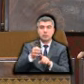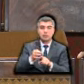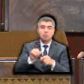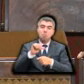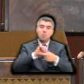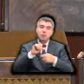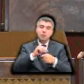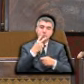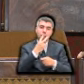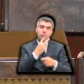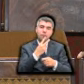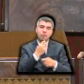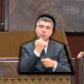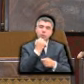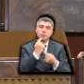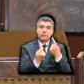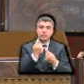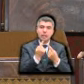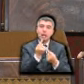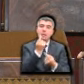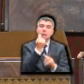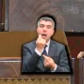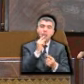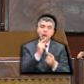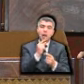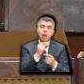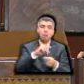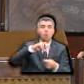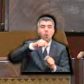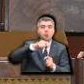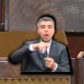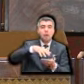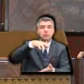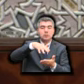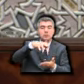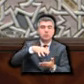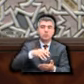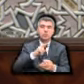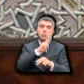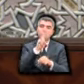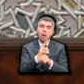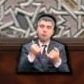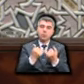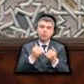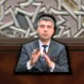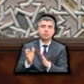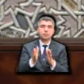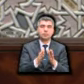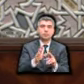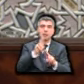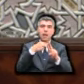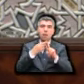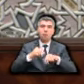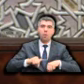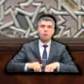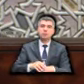الاختلالات التي تعرفها بنية أثمنة غاز البوتان نسائلكم وشكرا. شكرا سيد النائب المحترم،